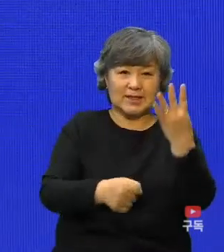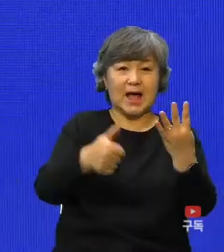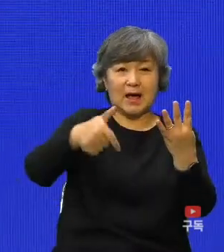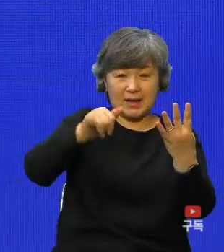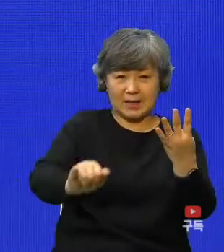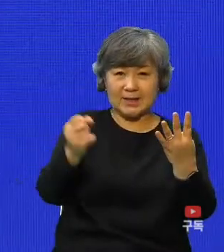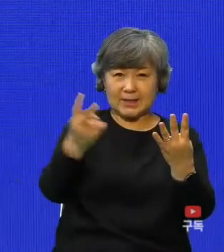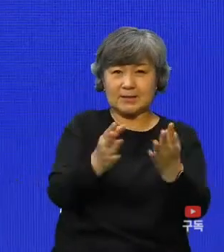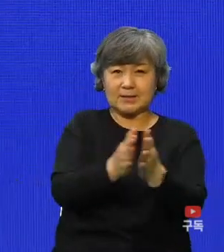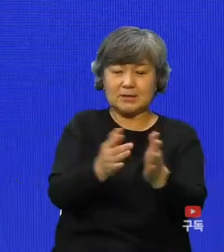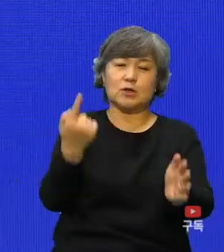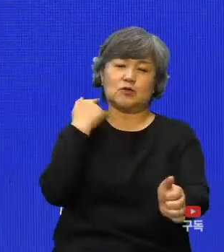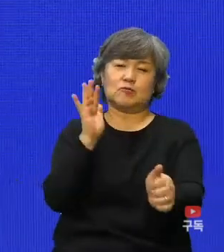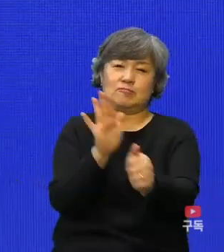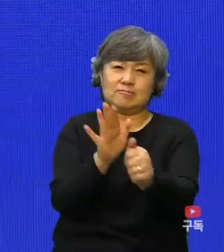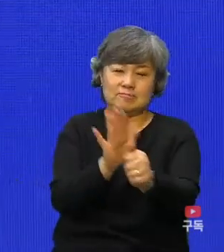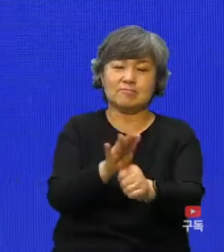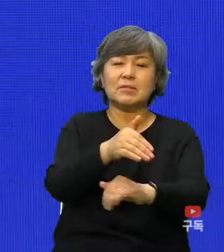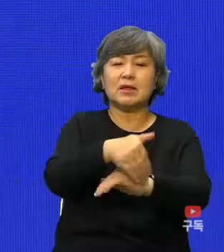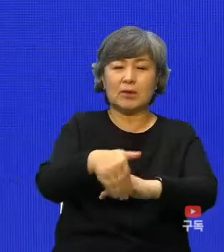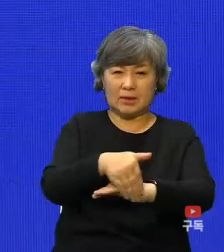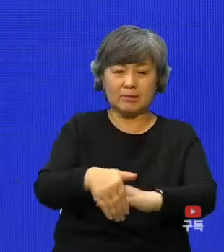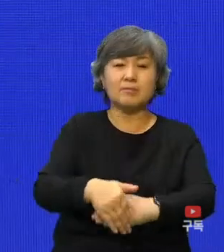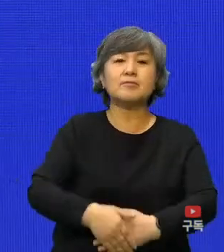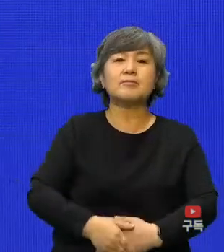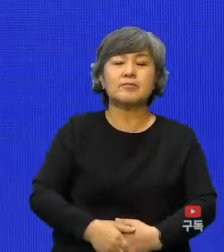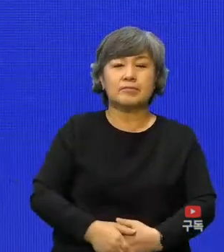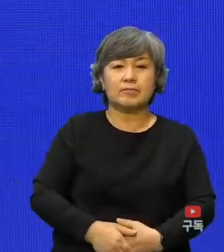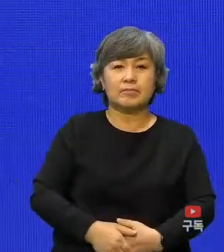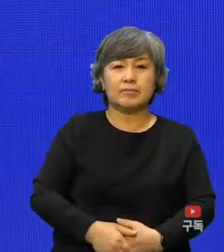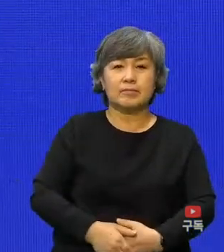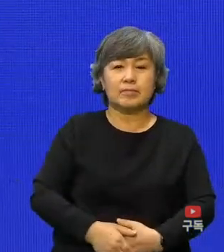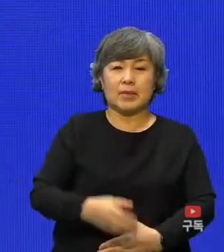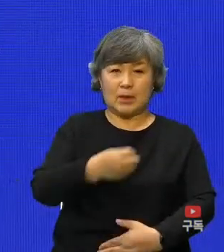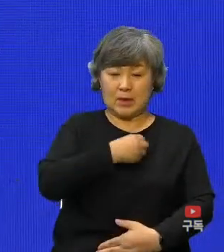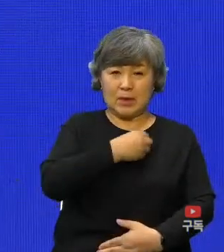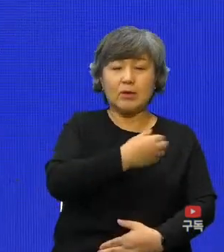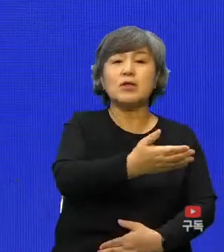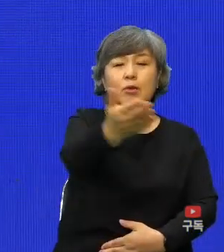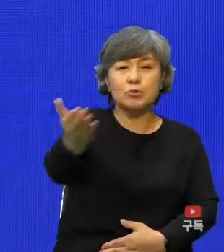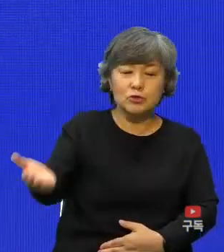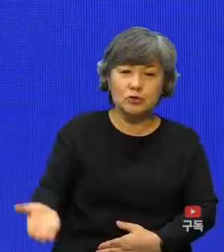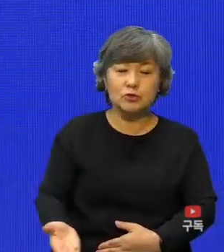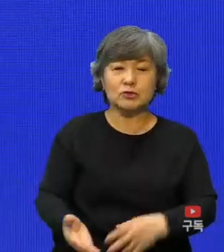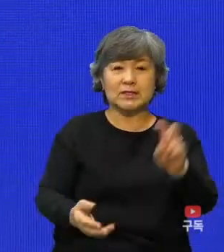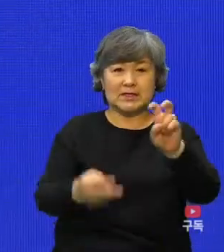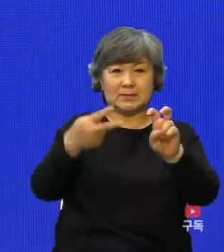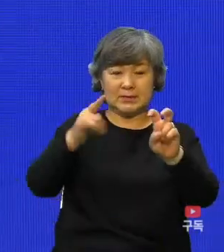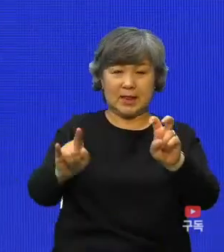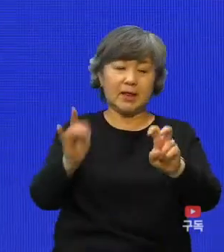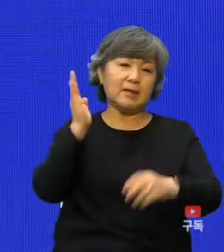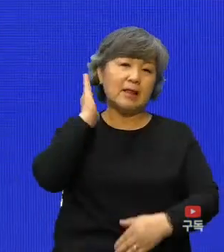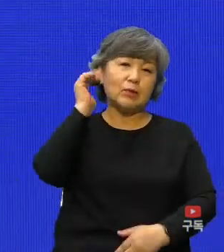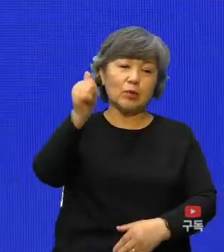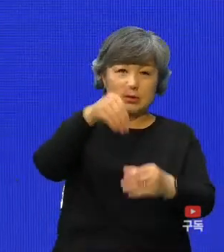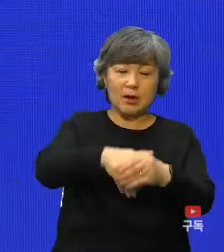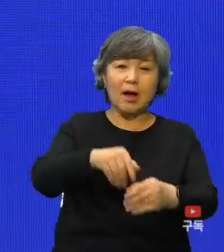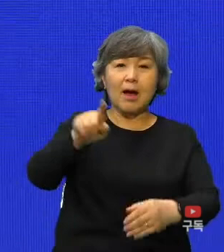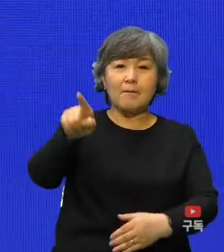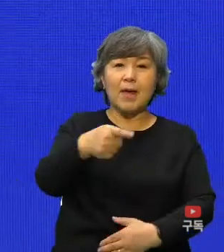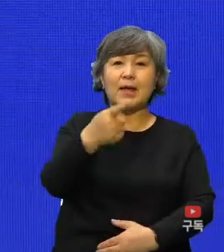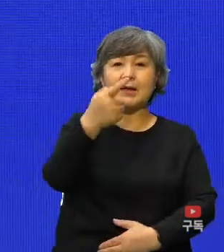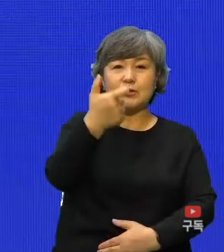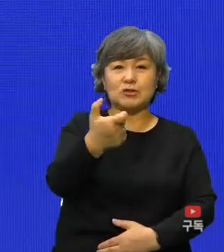수립으로 적극 뒷받침해 나가겠습니다. 당원 동지 여러분, 제20대 대통령 선거가 164일